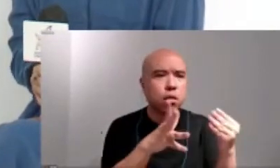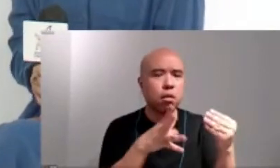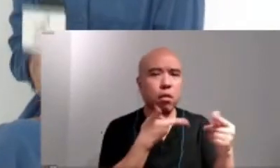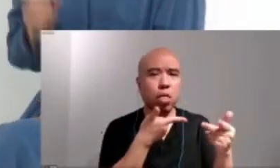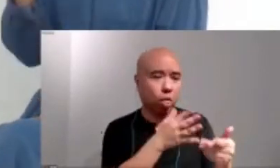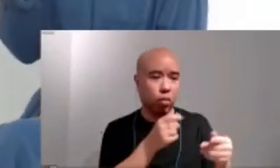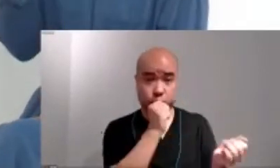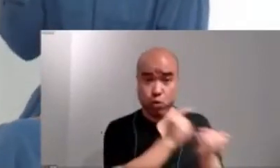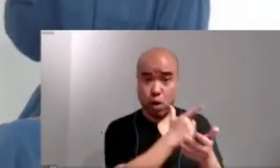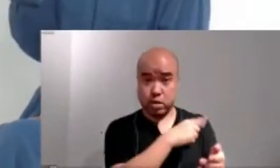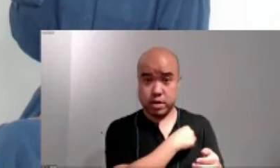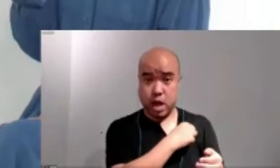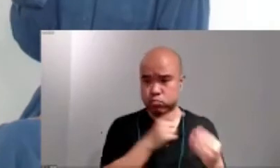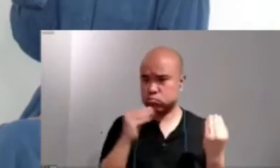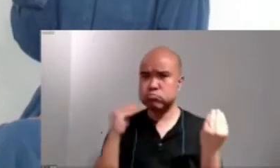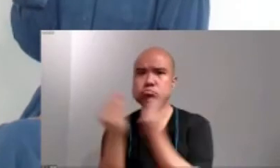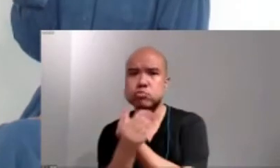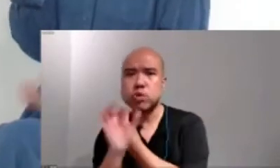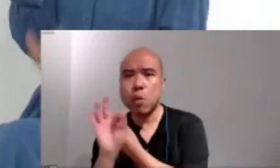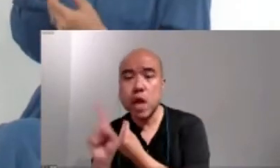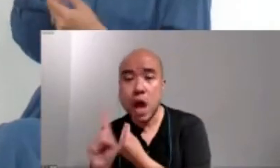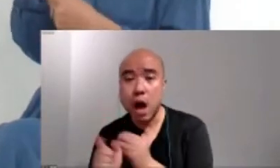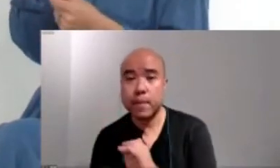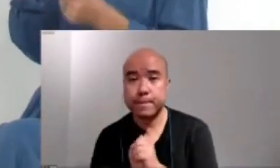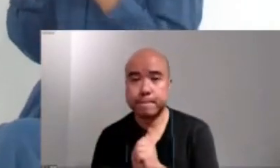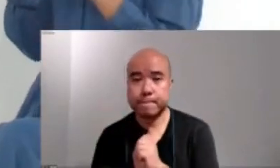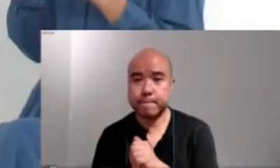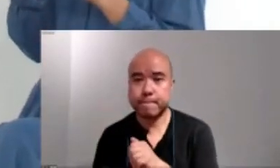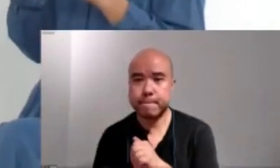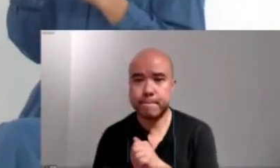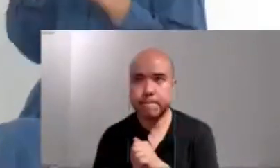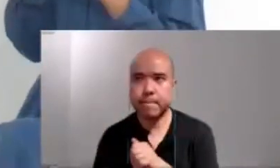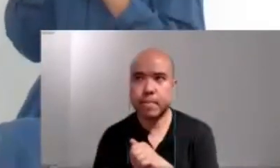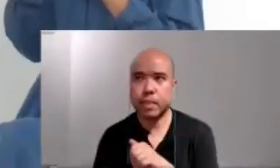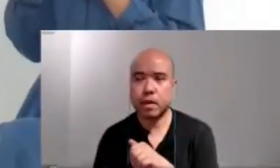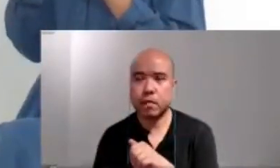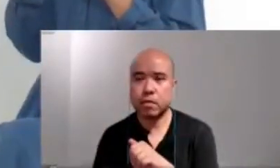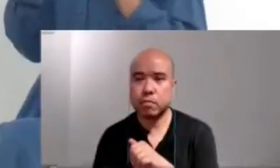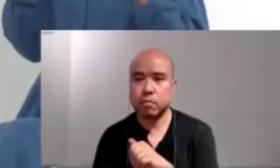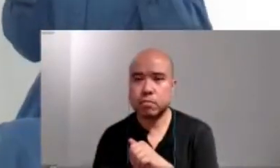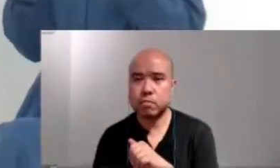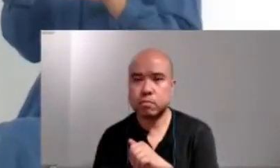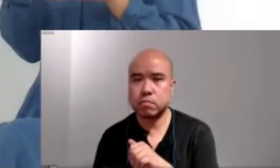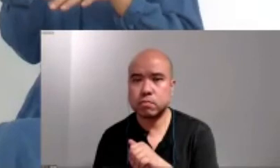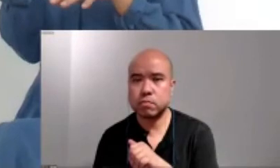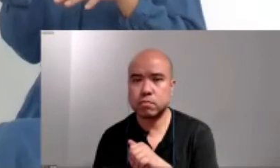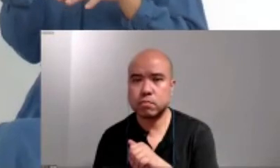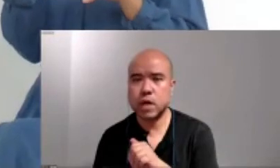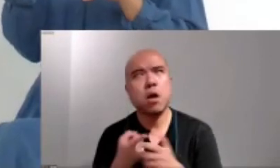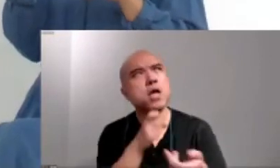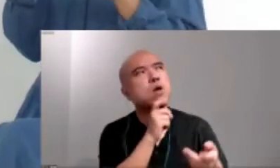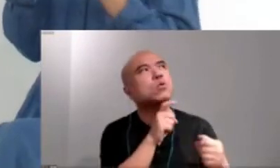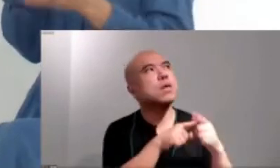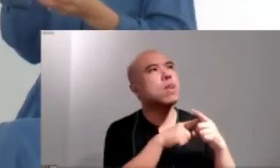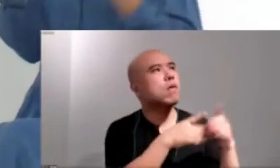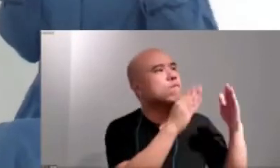咁樣 唔知噶，你可能嗰個人只係換翻啲，因為佢哋唔係一對一咁換，佢哋係攞曬所有嘢擺曬喺度，跟住